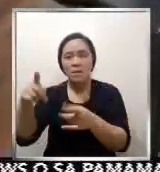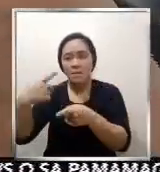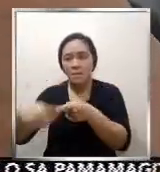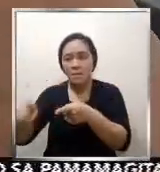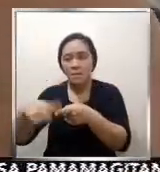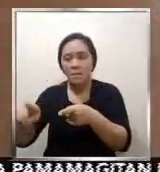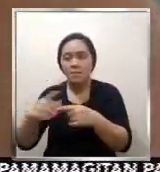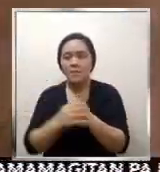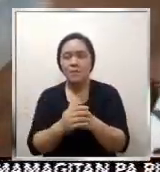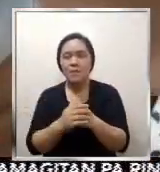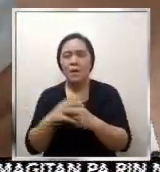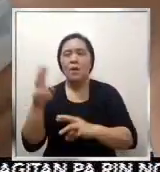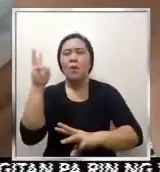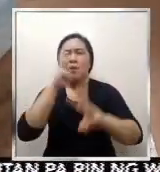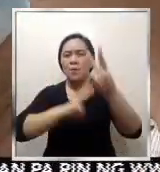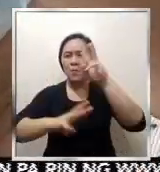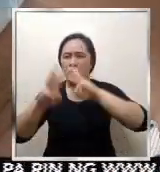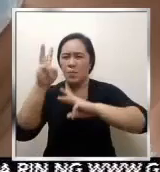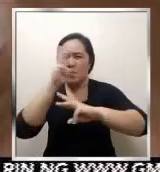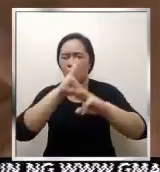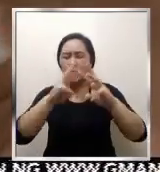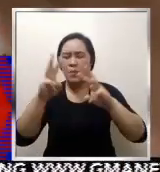Nag-aalala po ako sa mga anak ko eh.